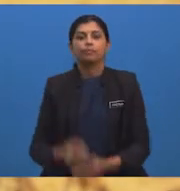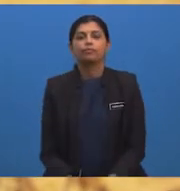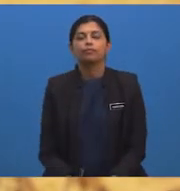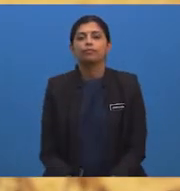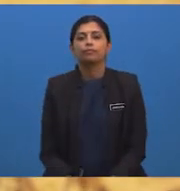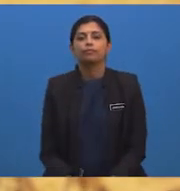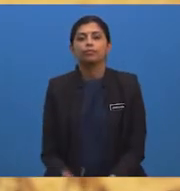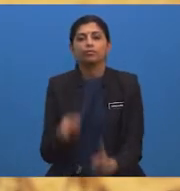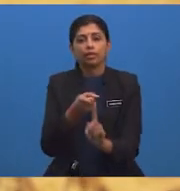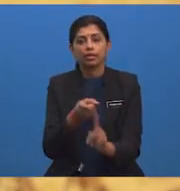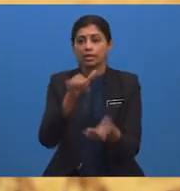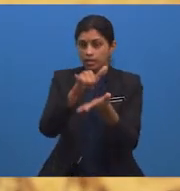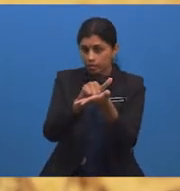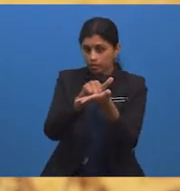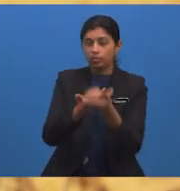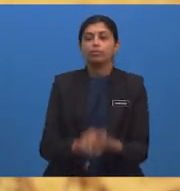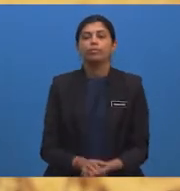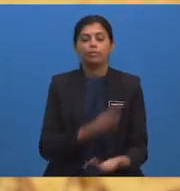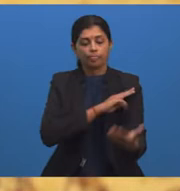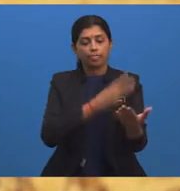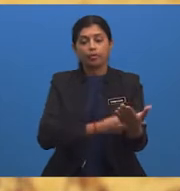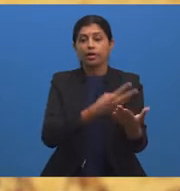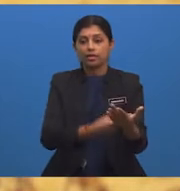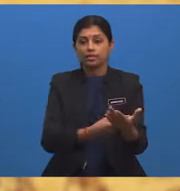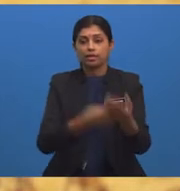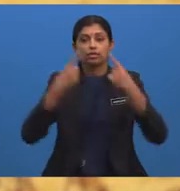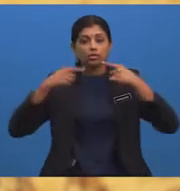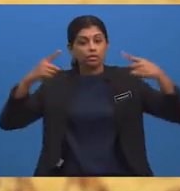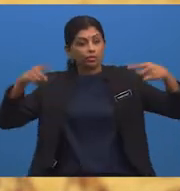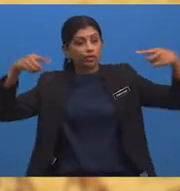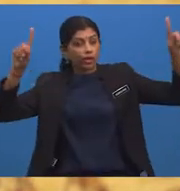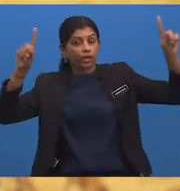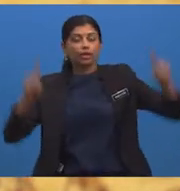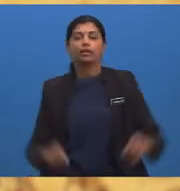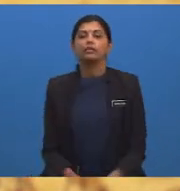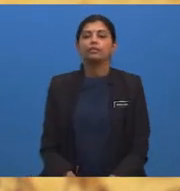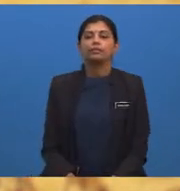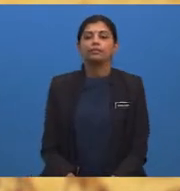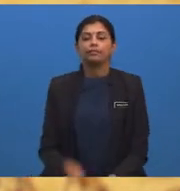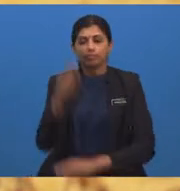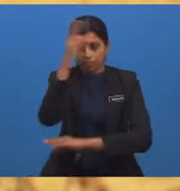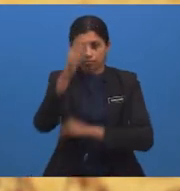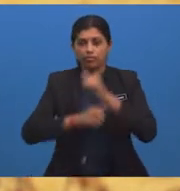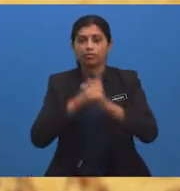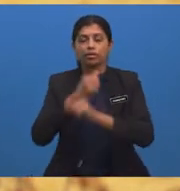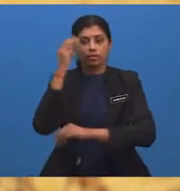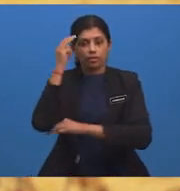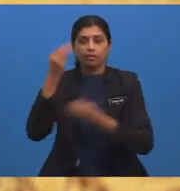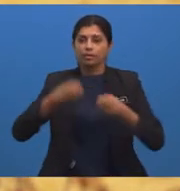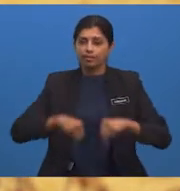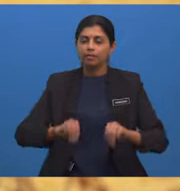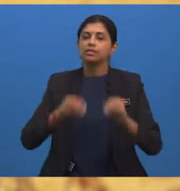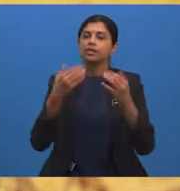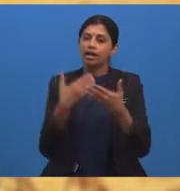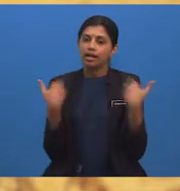Iktibar daripada keunikan ini adalah warisan kegemilangan kerajaan alam Melayu ini masih diteruskan